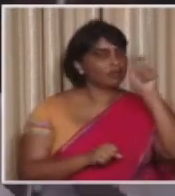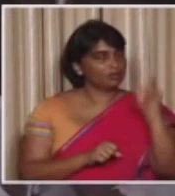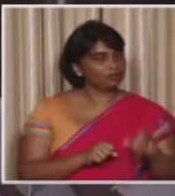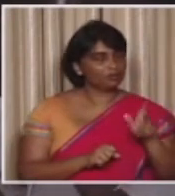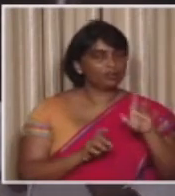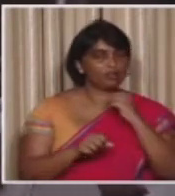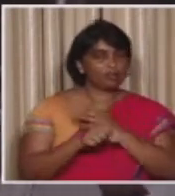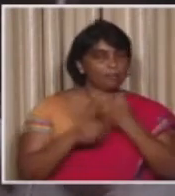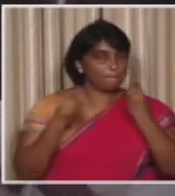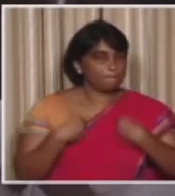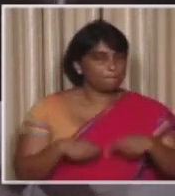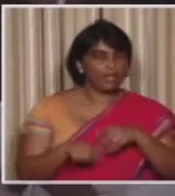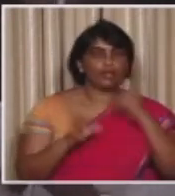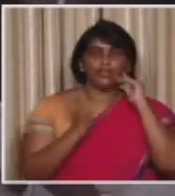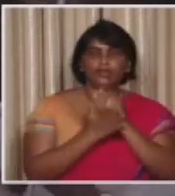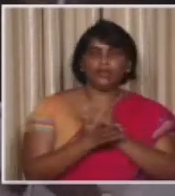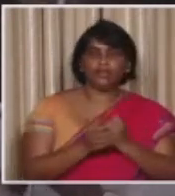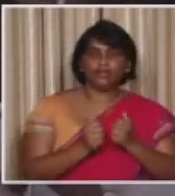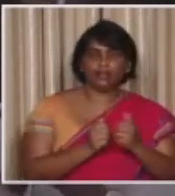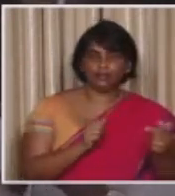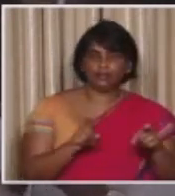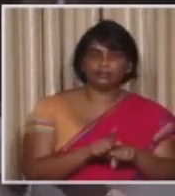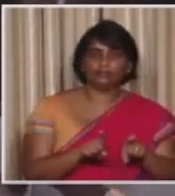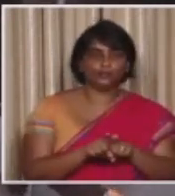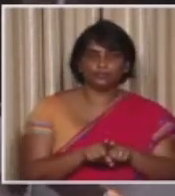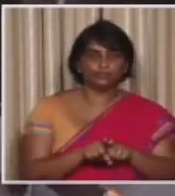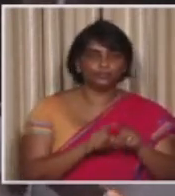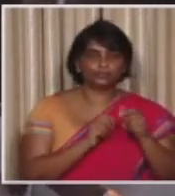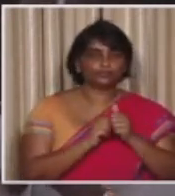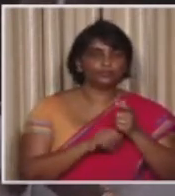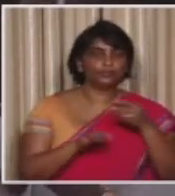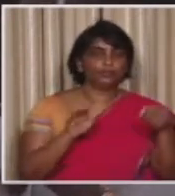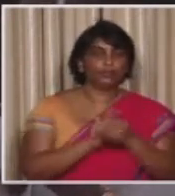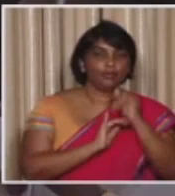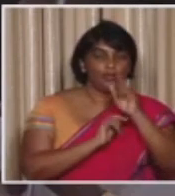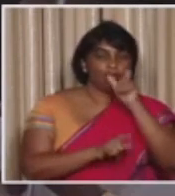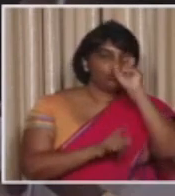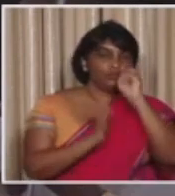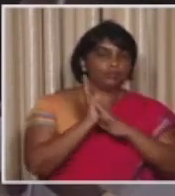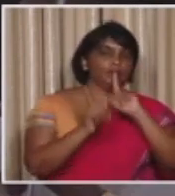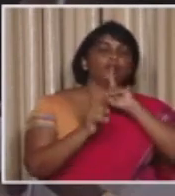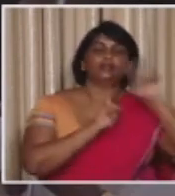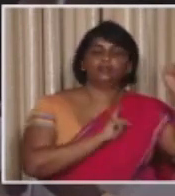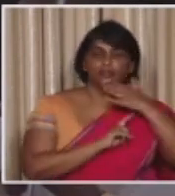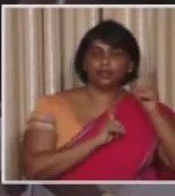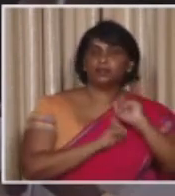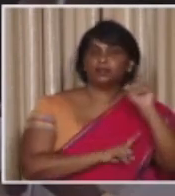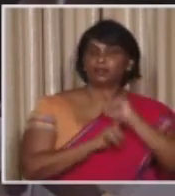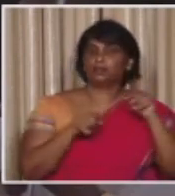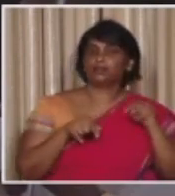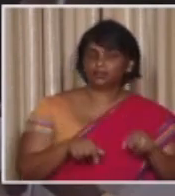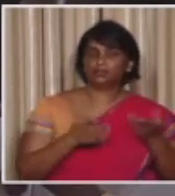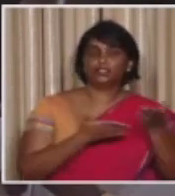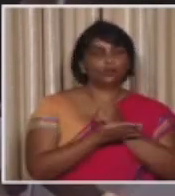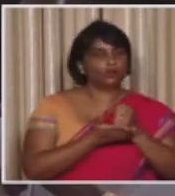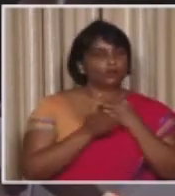යම් පාඩුවක් සිද්ධ කරෝති ඒකට විරුද්ධව ඔහුට විරුද්ධව අල්ලස් දූෂණ කොමිසමට පැමිණිලි කරන්න පුළුවන් කියලා ඒ නිසා මම කියන්නේ මේ පාර්ලිමේන්තුවේ අපි